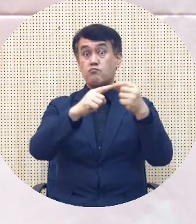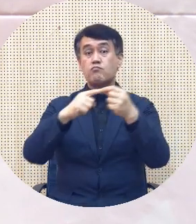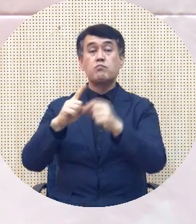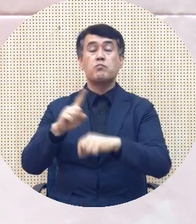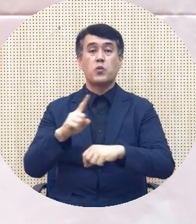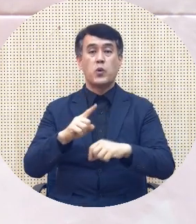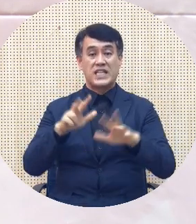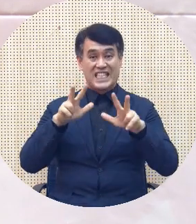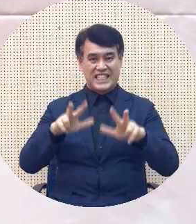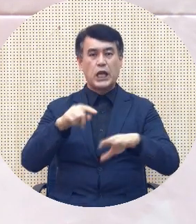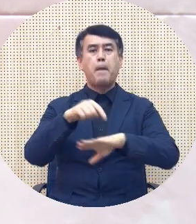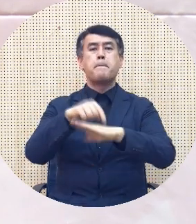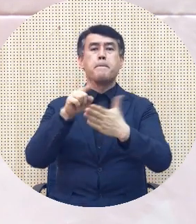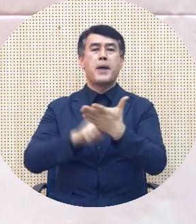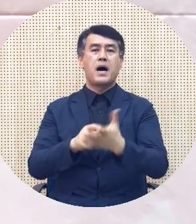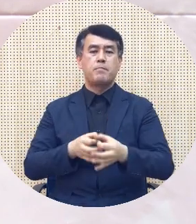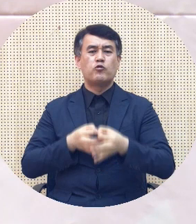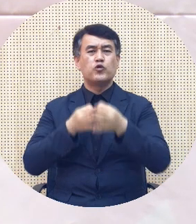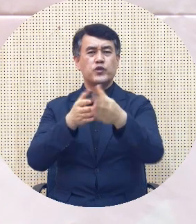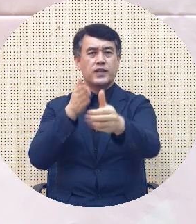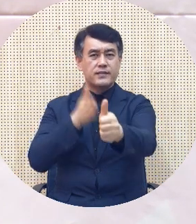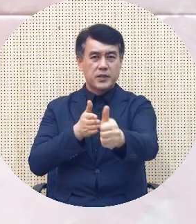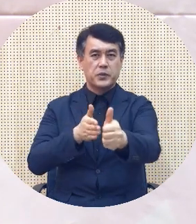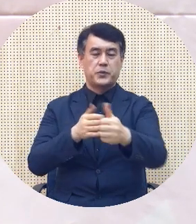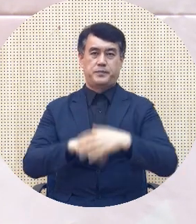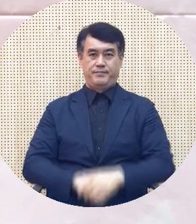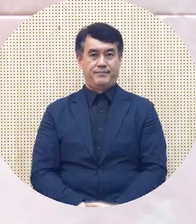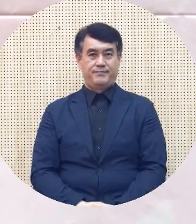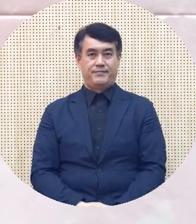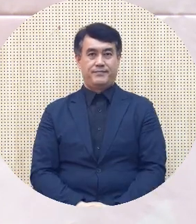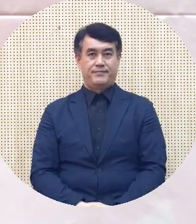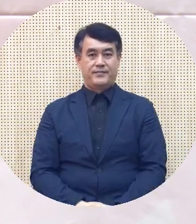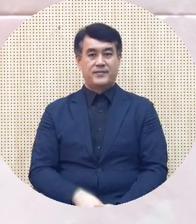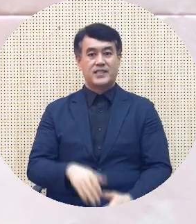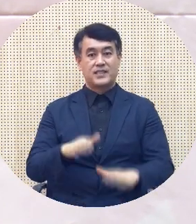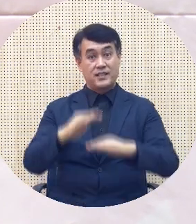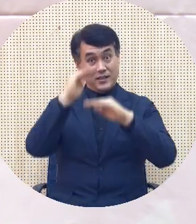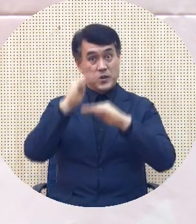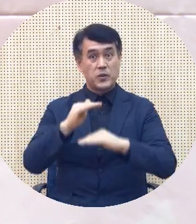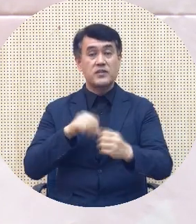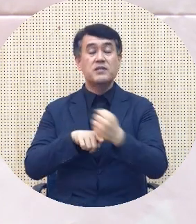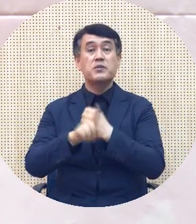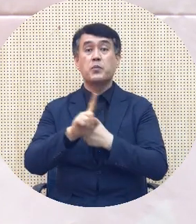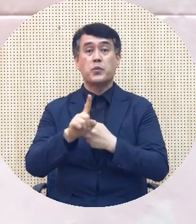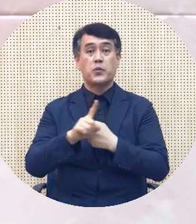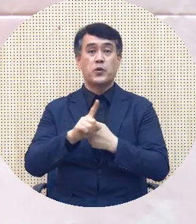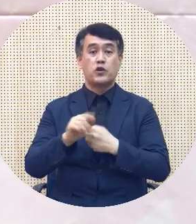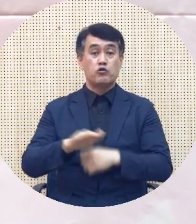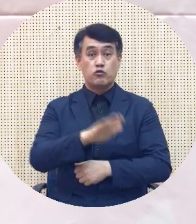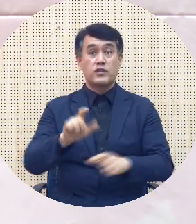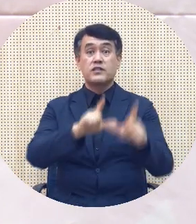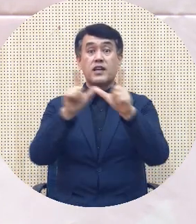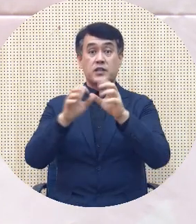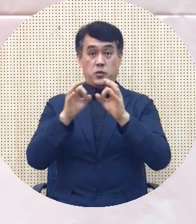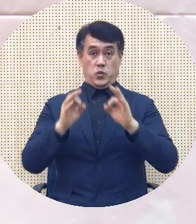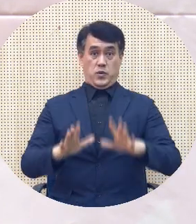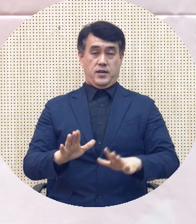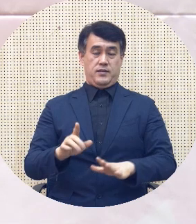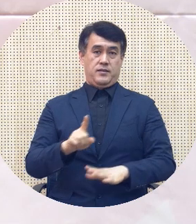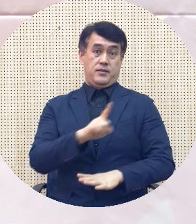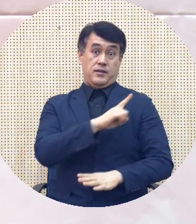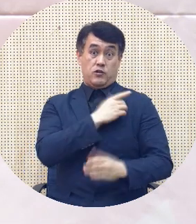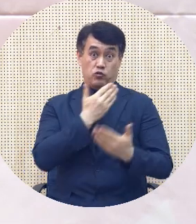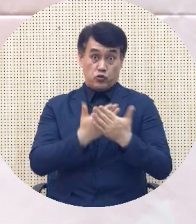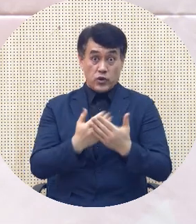마음에 투자하세요람입니다. 이 슬로건의 의미는 우리가 살아가면서 가장